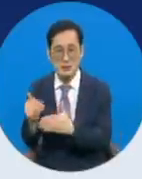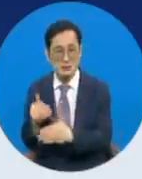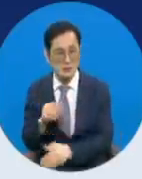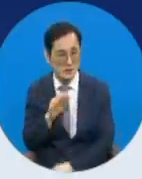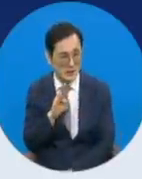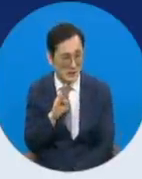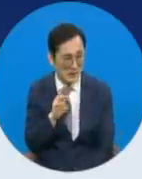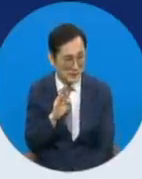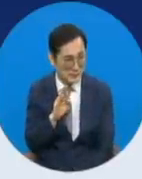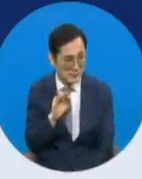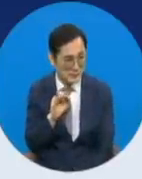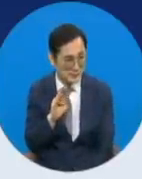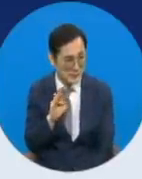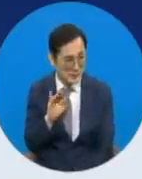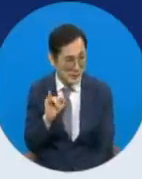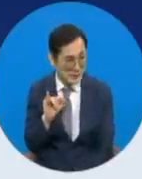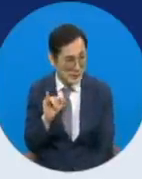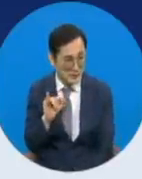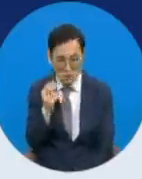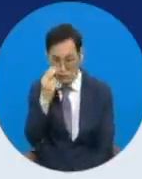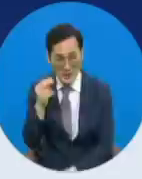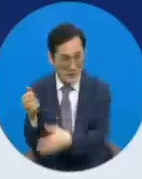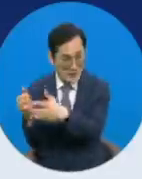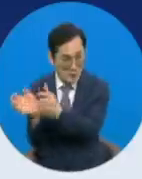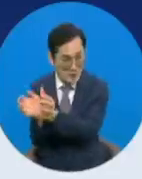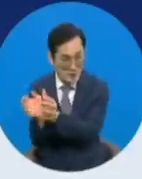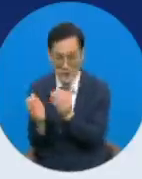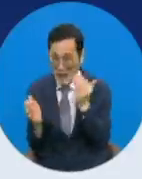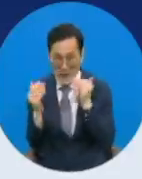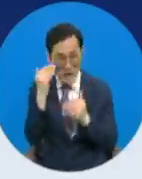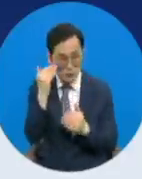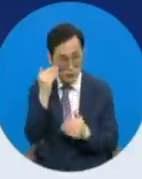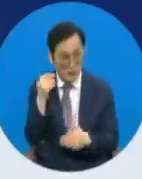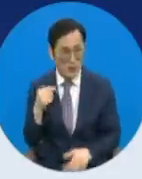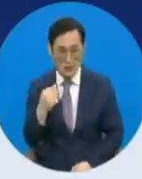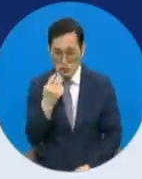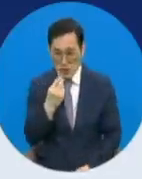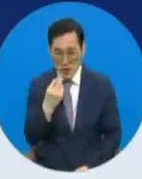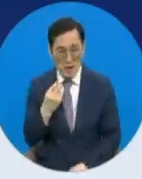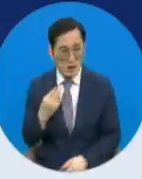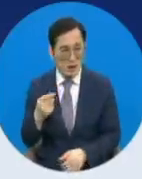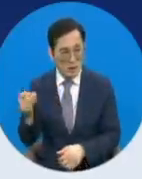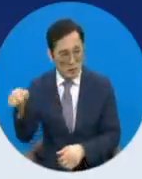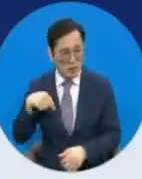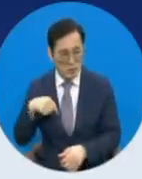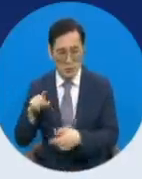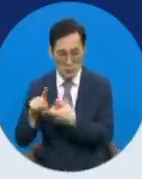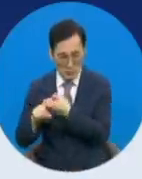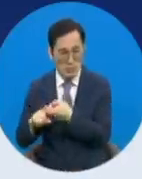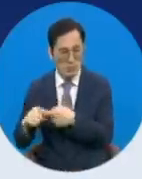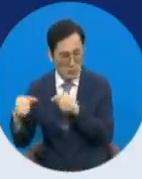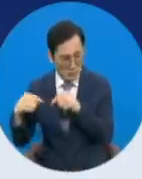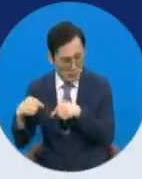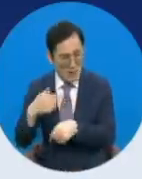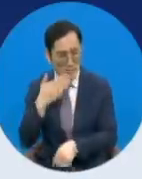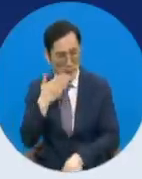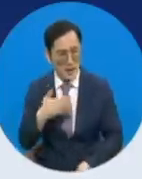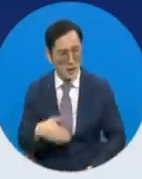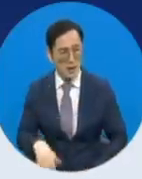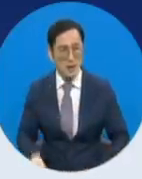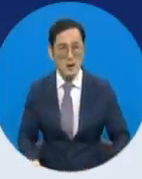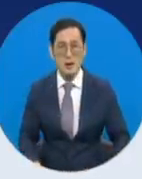FBI 수사기관이기 때문에 한국의 수사기관과 협조할 수 있는 것이고 언론에 공개된 자리에서